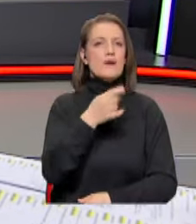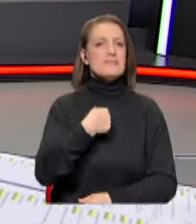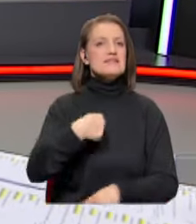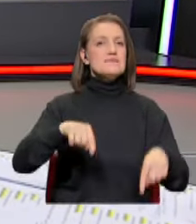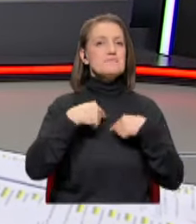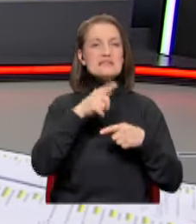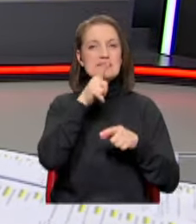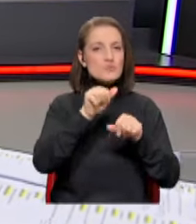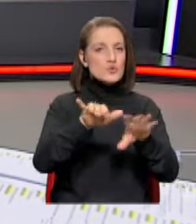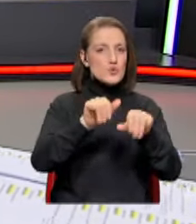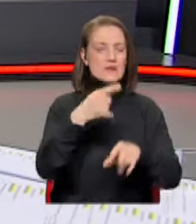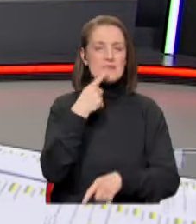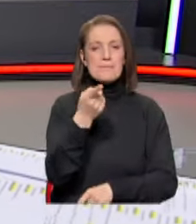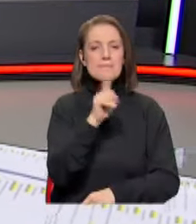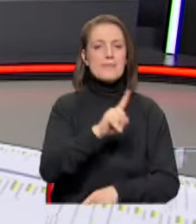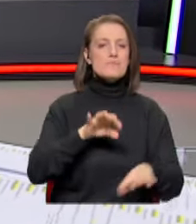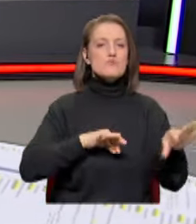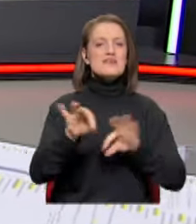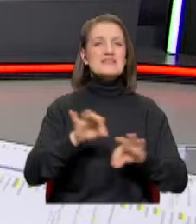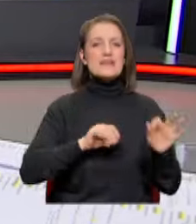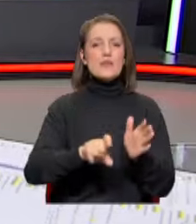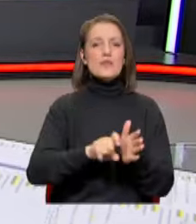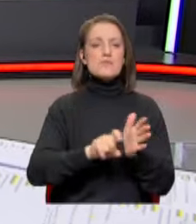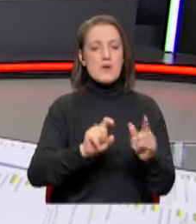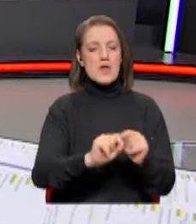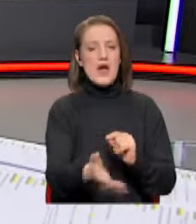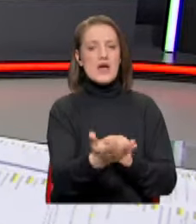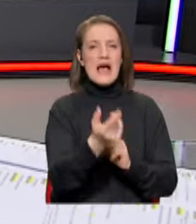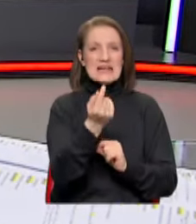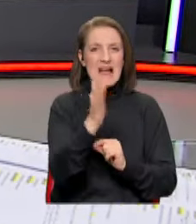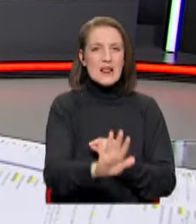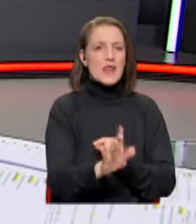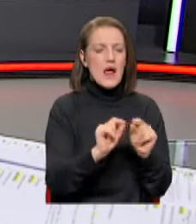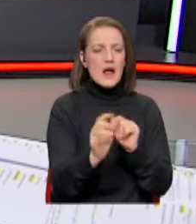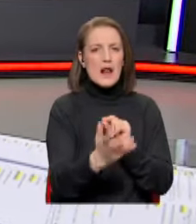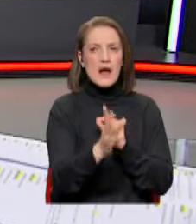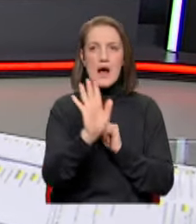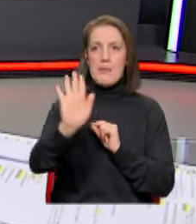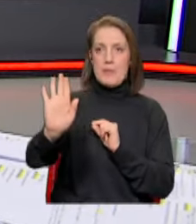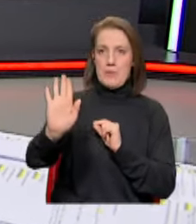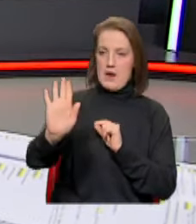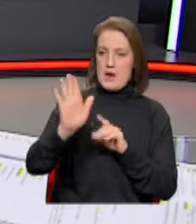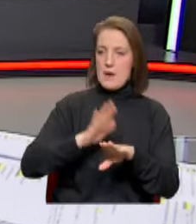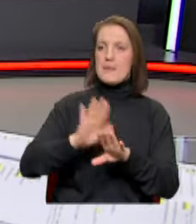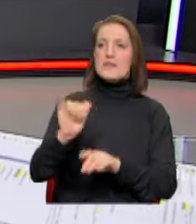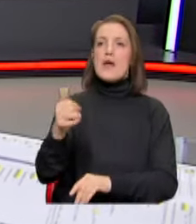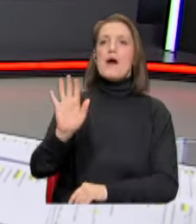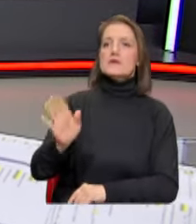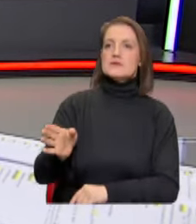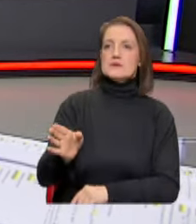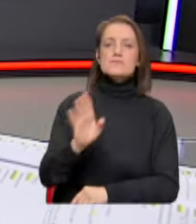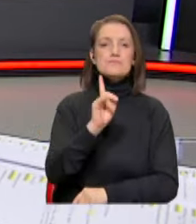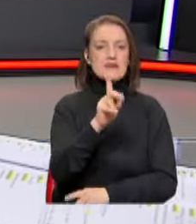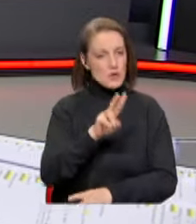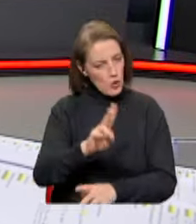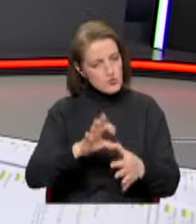demişler bir başka izleyicimiz Mühendisler artık diplomalarını yakacak diyor Aman aman yapmayın yapmayın yani değmez bir